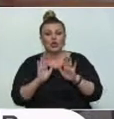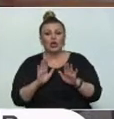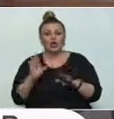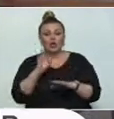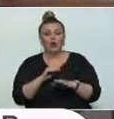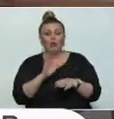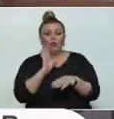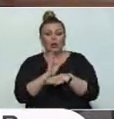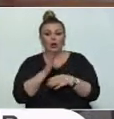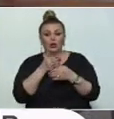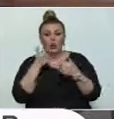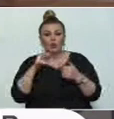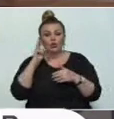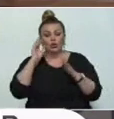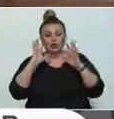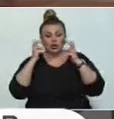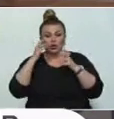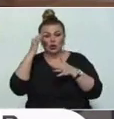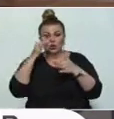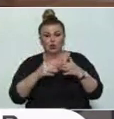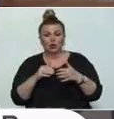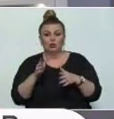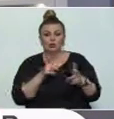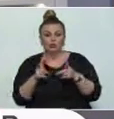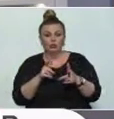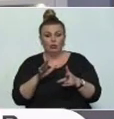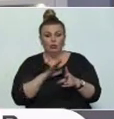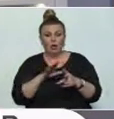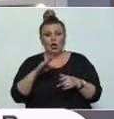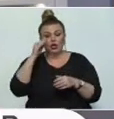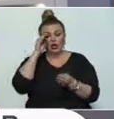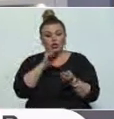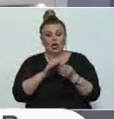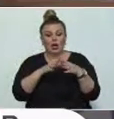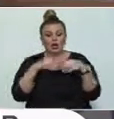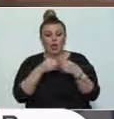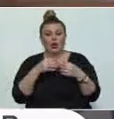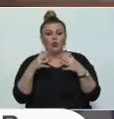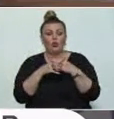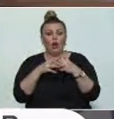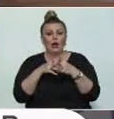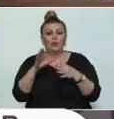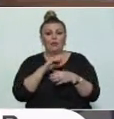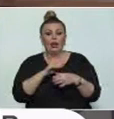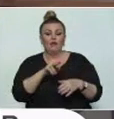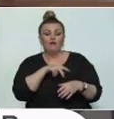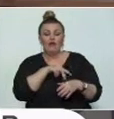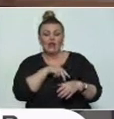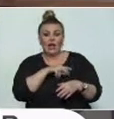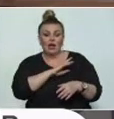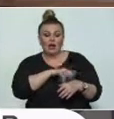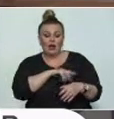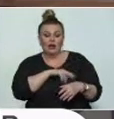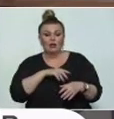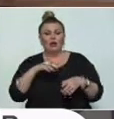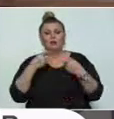deyildi, həm də məbləğlər ciddi şəkildə artırıldı və bugün biz müqayisə etsək şəhid ailələrinin, müharibə veteranlarının belə aldığı